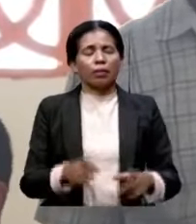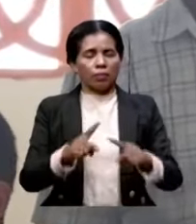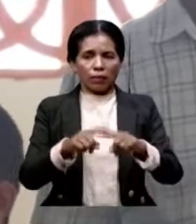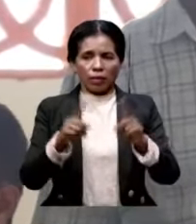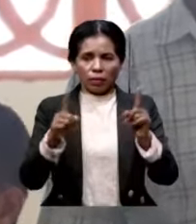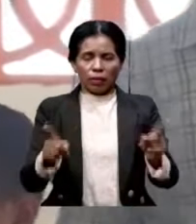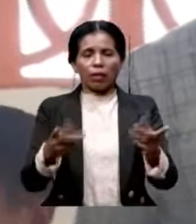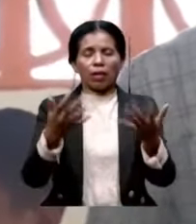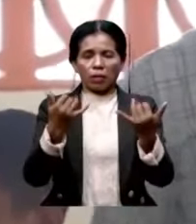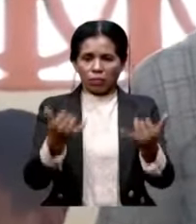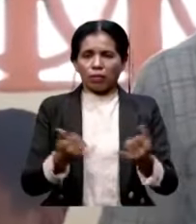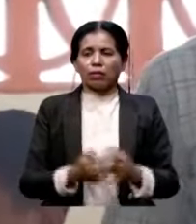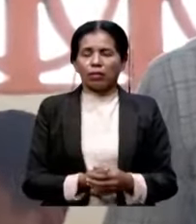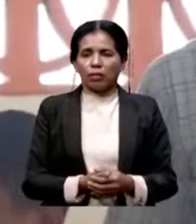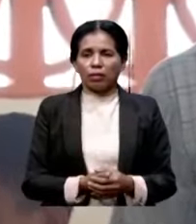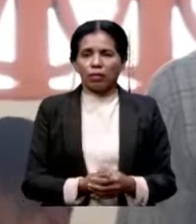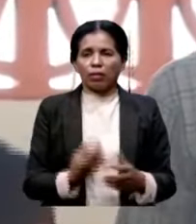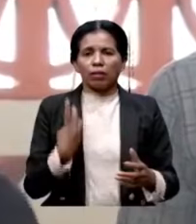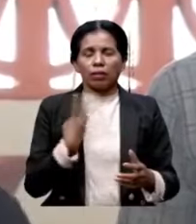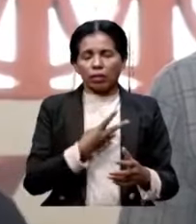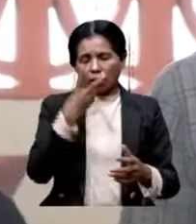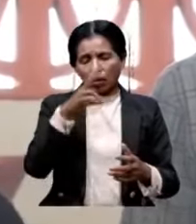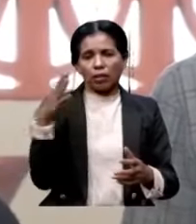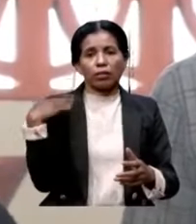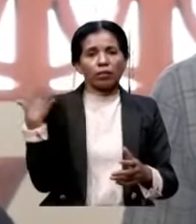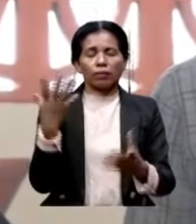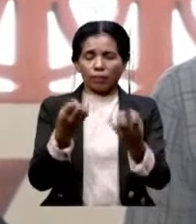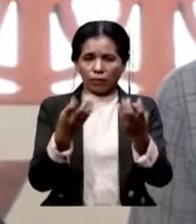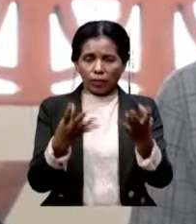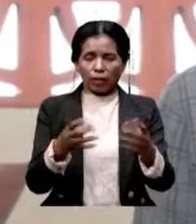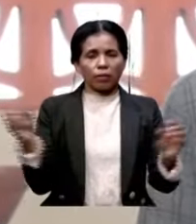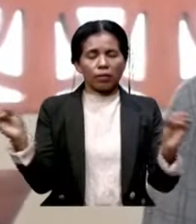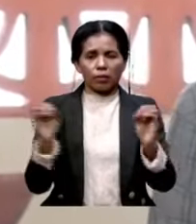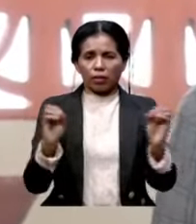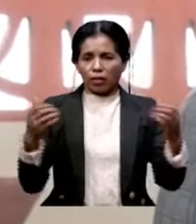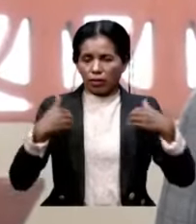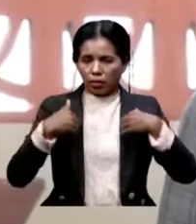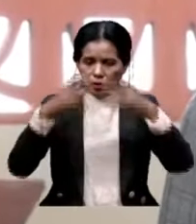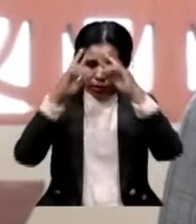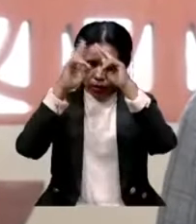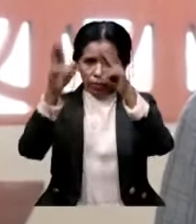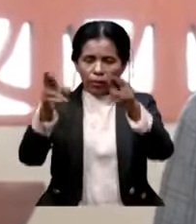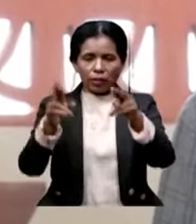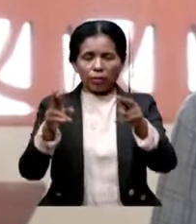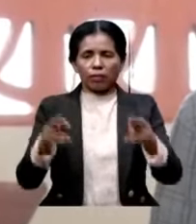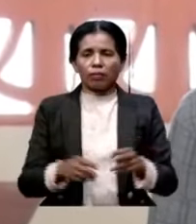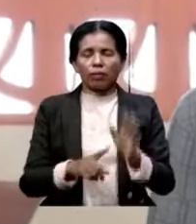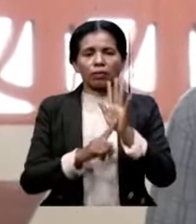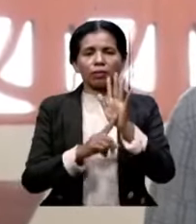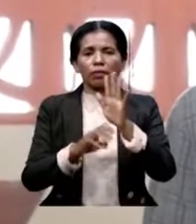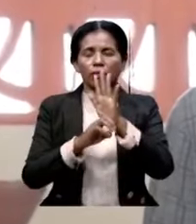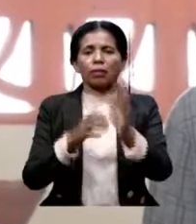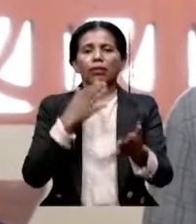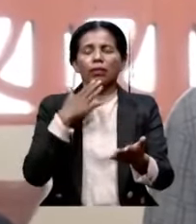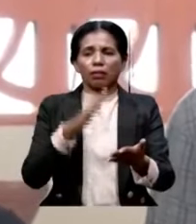Lebih imsiknya kita melakukan di hari ini dia. Nah, ini.